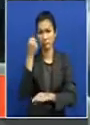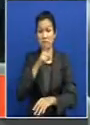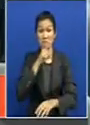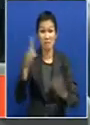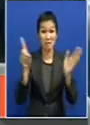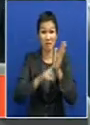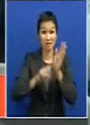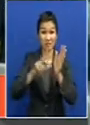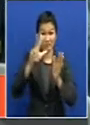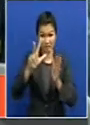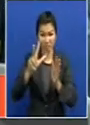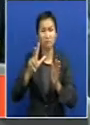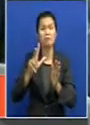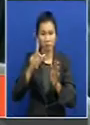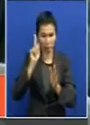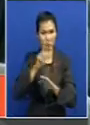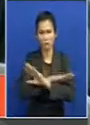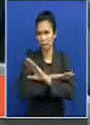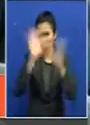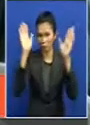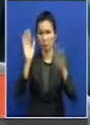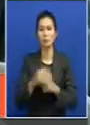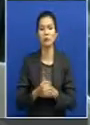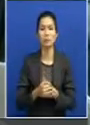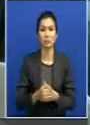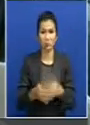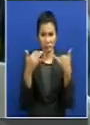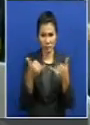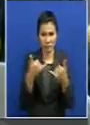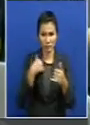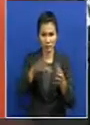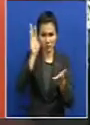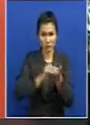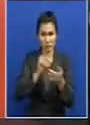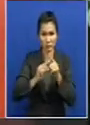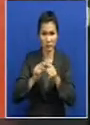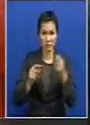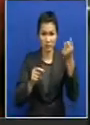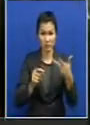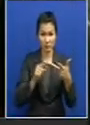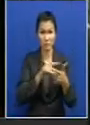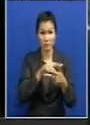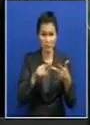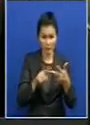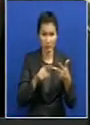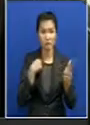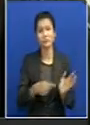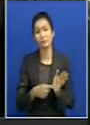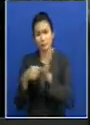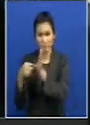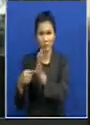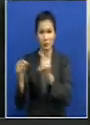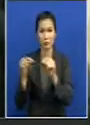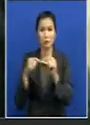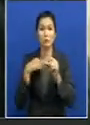ครั้งขึ้นไปต้องถึงขั้นเพิกถอนนะครับวันนี้ก็นำข้อเสนอของคุณสมคิดจาตุศรีพิทักษ์นะครับเสนอเข้า